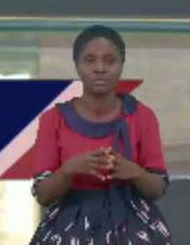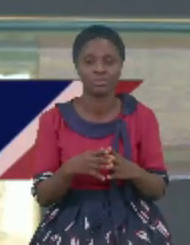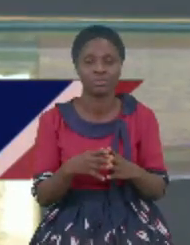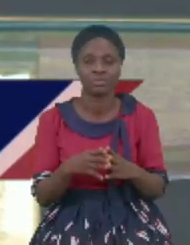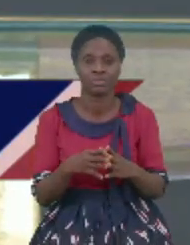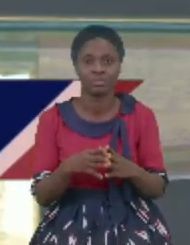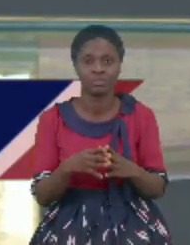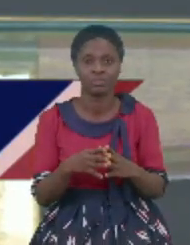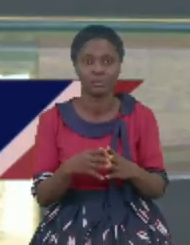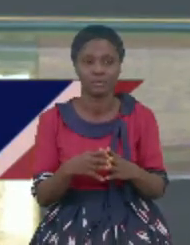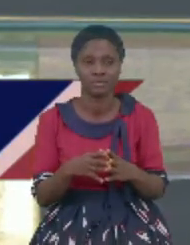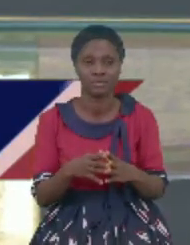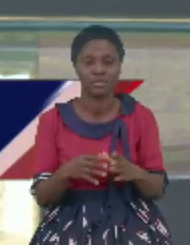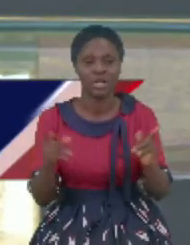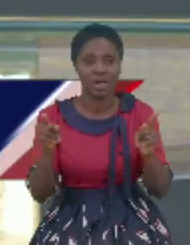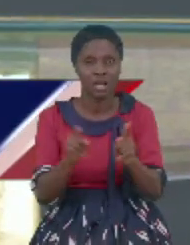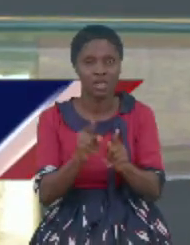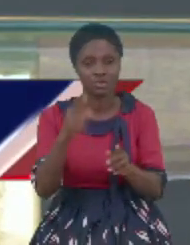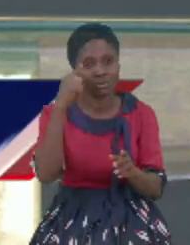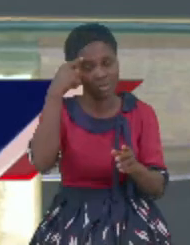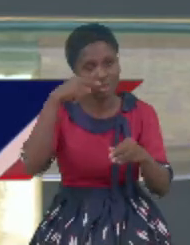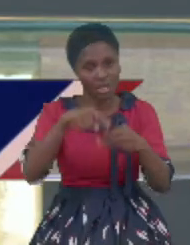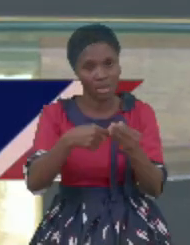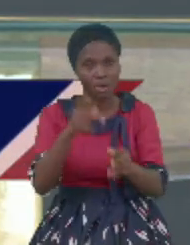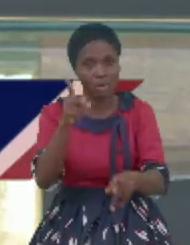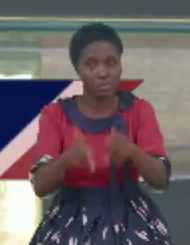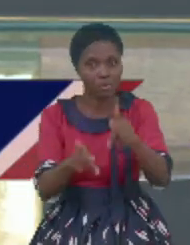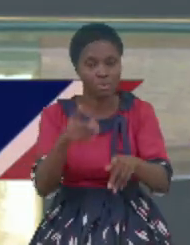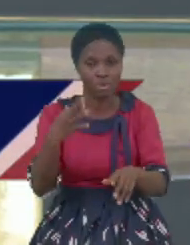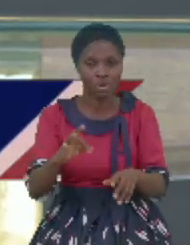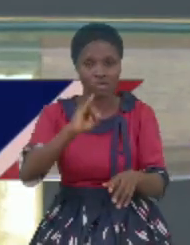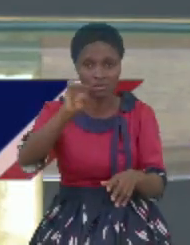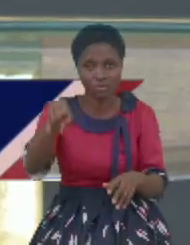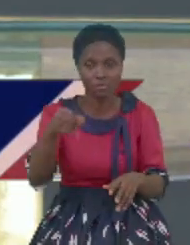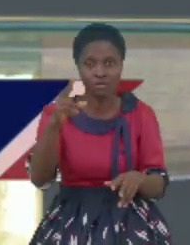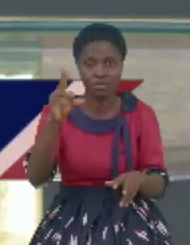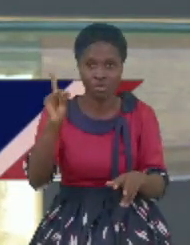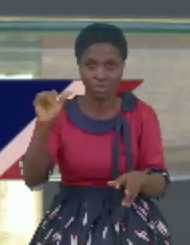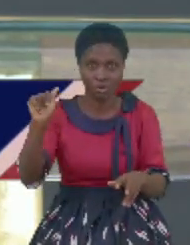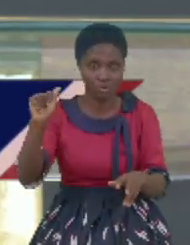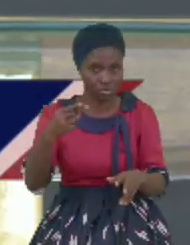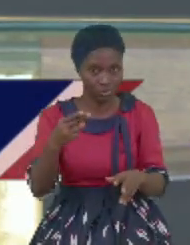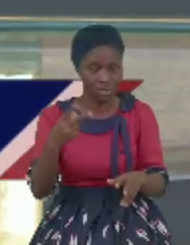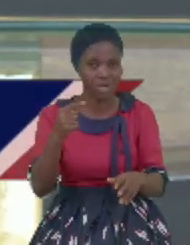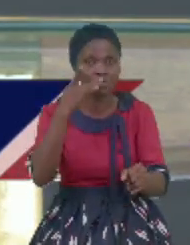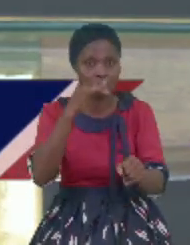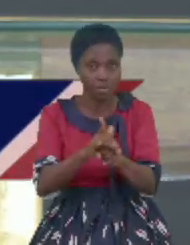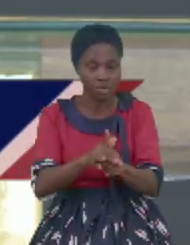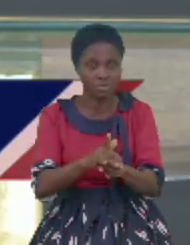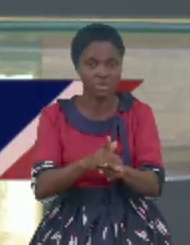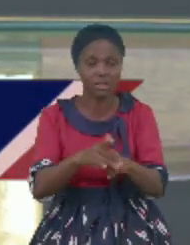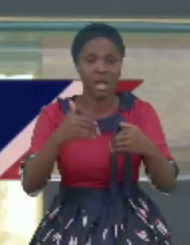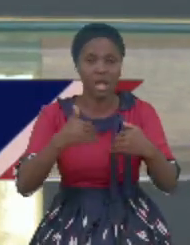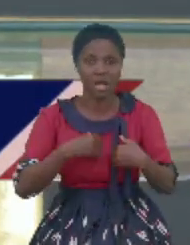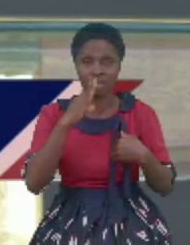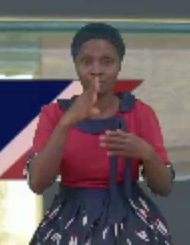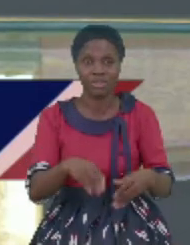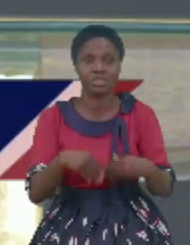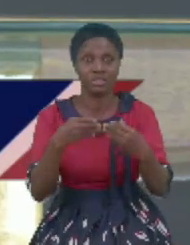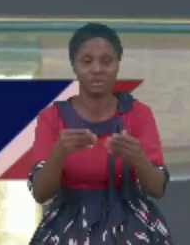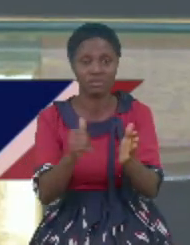promesse infaillible de la parole de l'Éternel. Quand vous pensez au peuple de Juda, la promesse a été donnée qu'ils auront